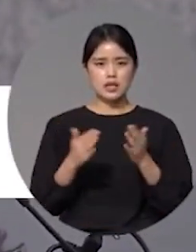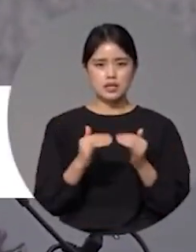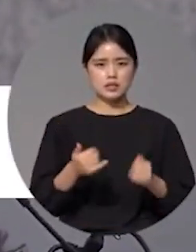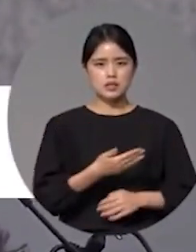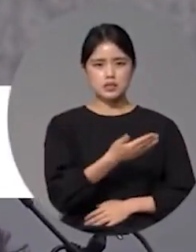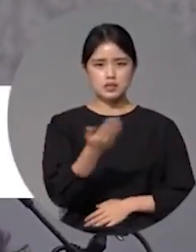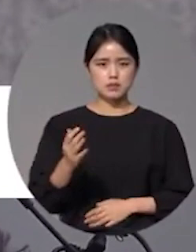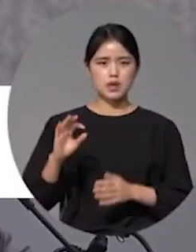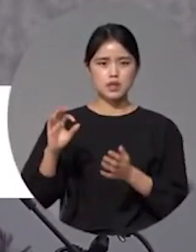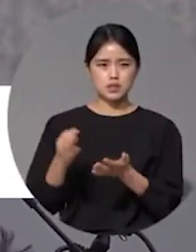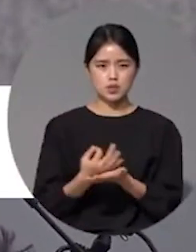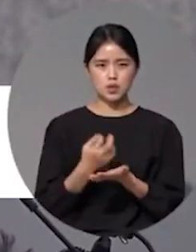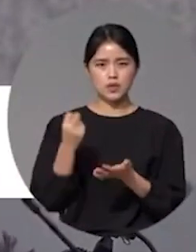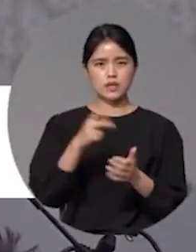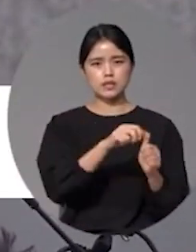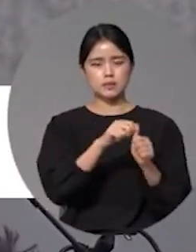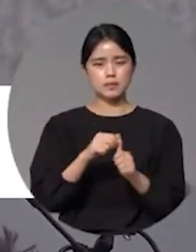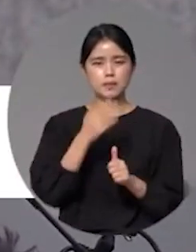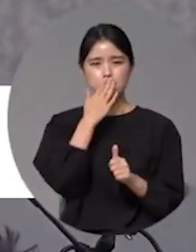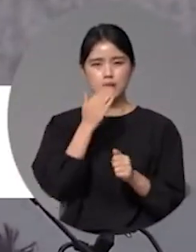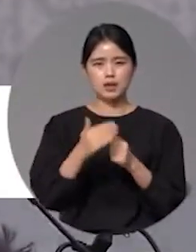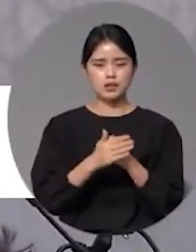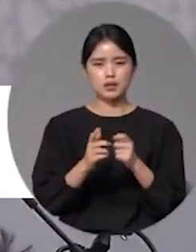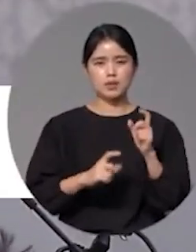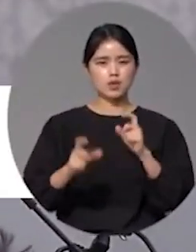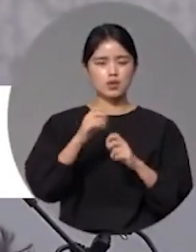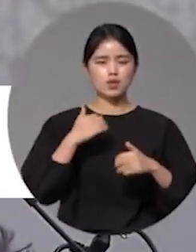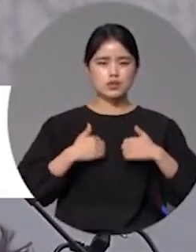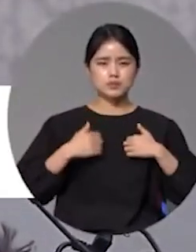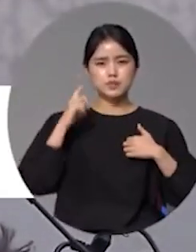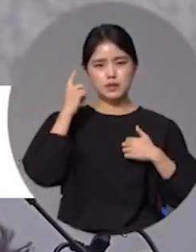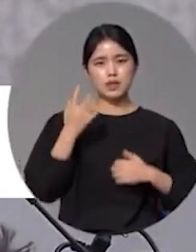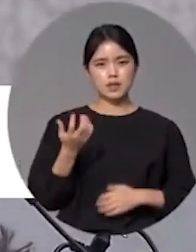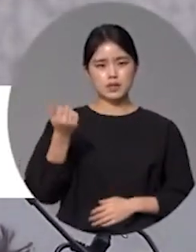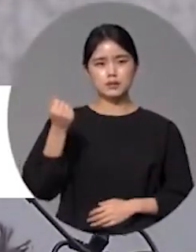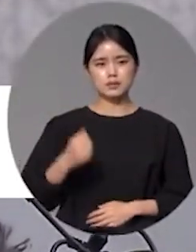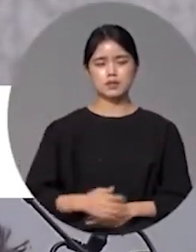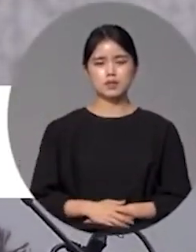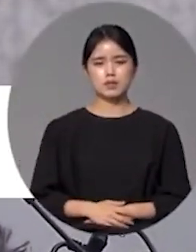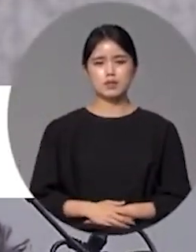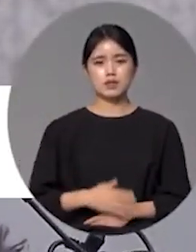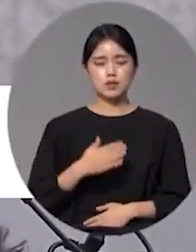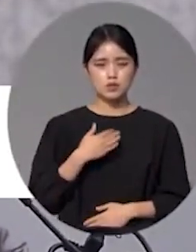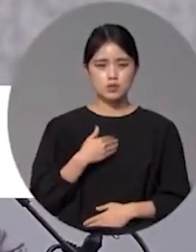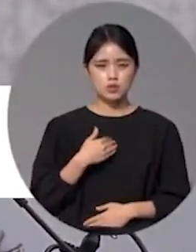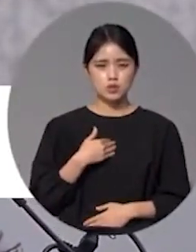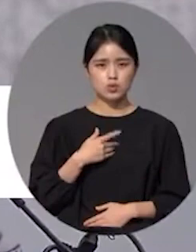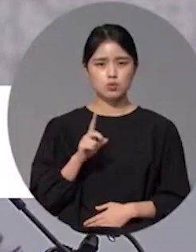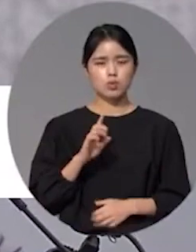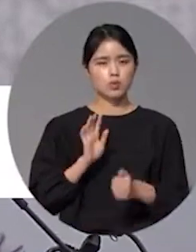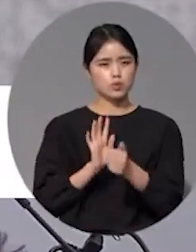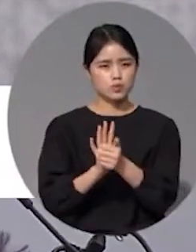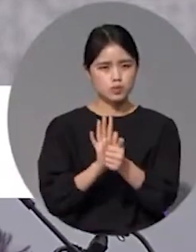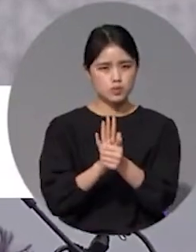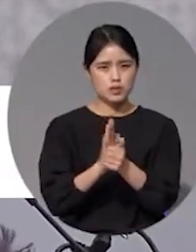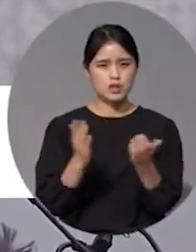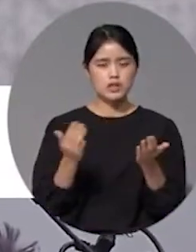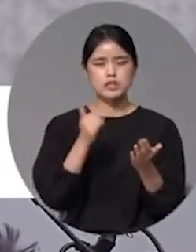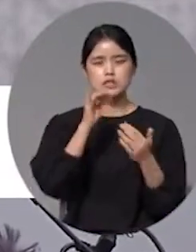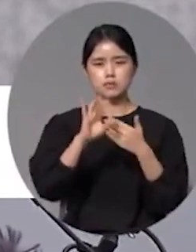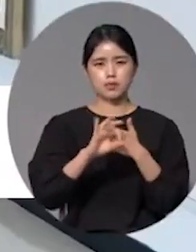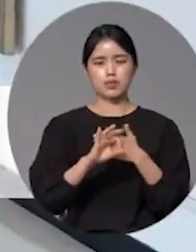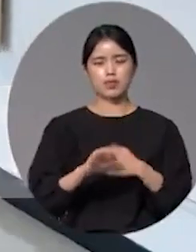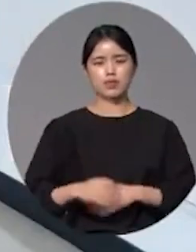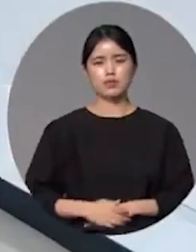재고용 을 할 수 있게 돼서 큰 기쁨으로 생각합니다 저도 협정은 아덜 일이